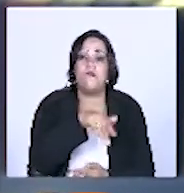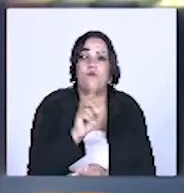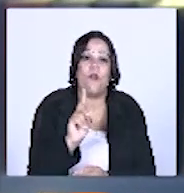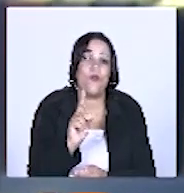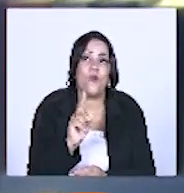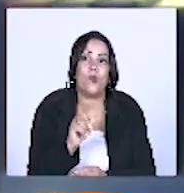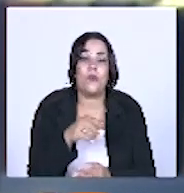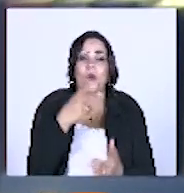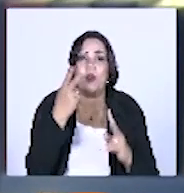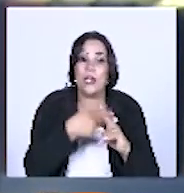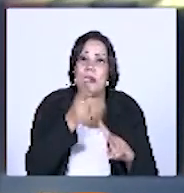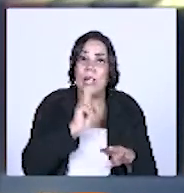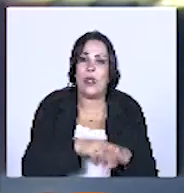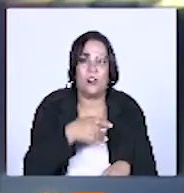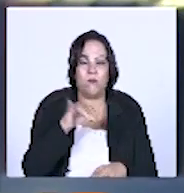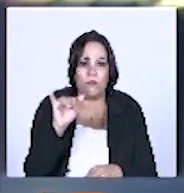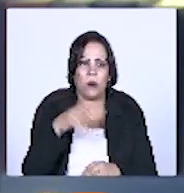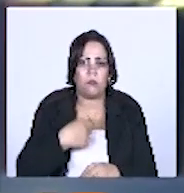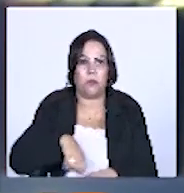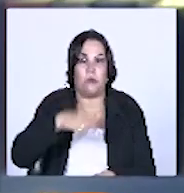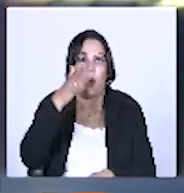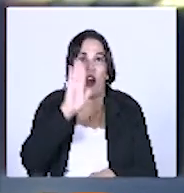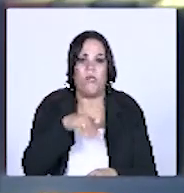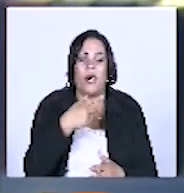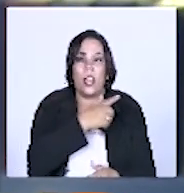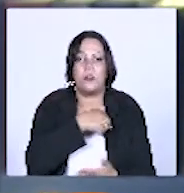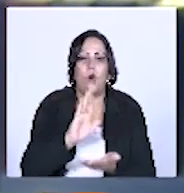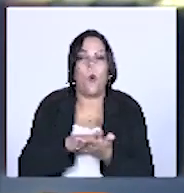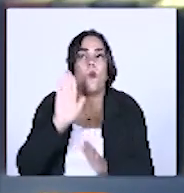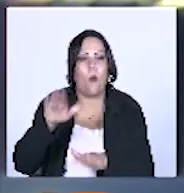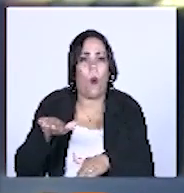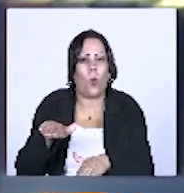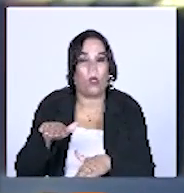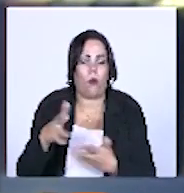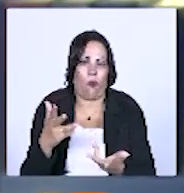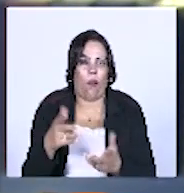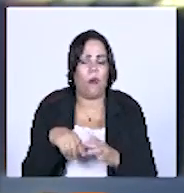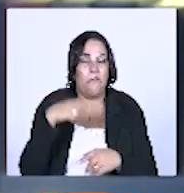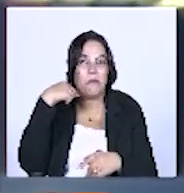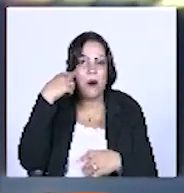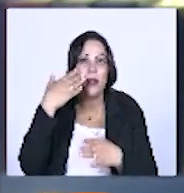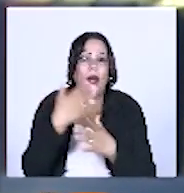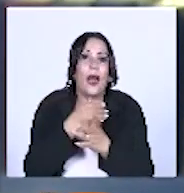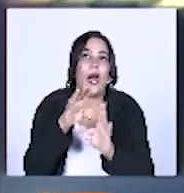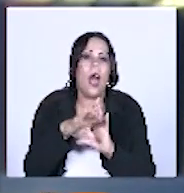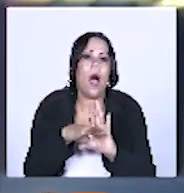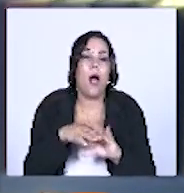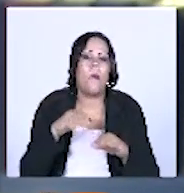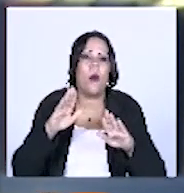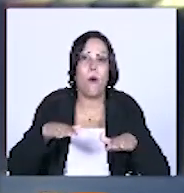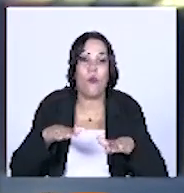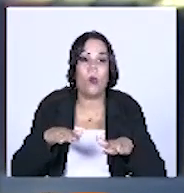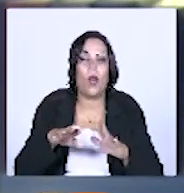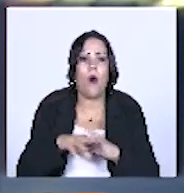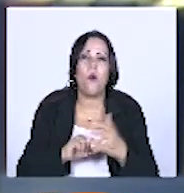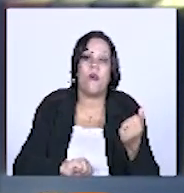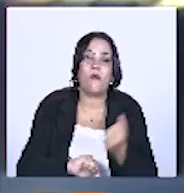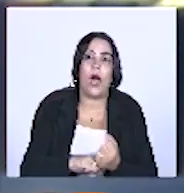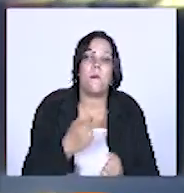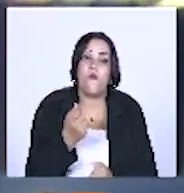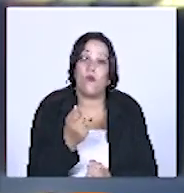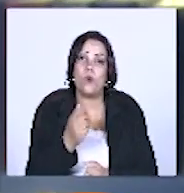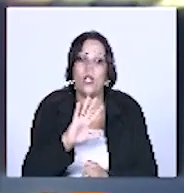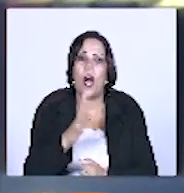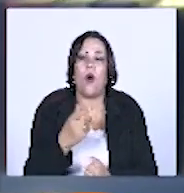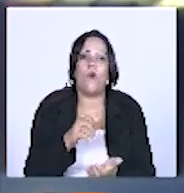وناس لا تستحق تحصل على الدعم طبعا دي وجهه نظر بس دي ممكن تطبق او هي موجوده سواء كانت دعم نقدي